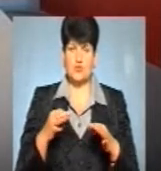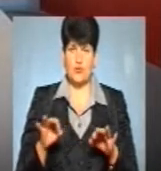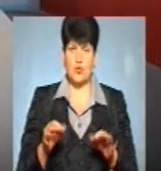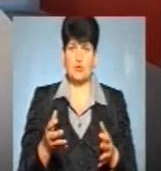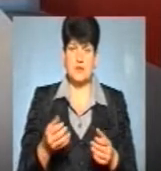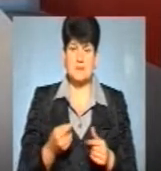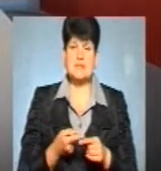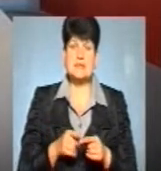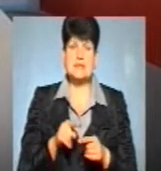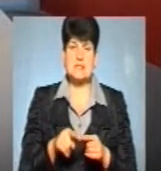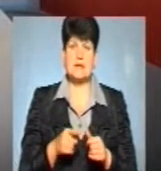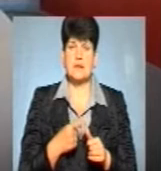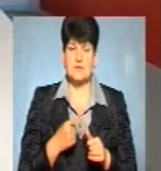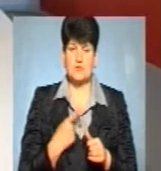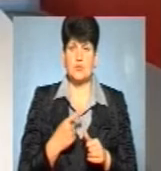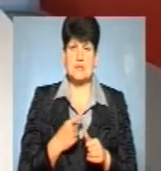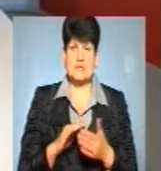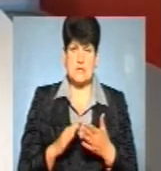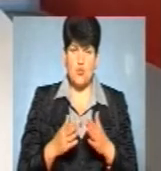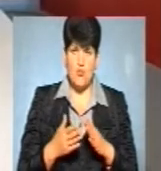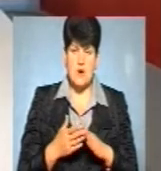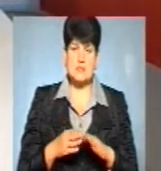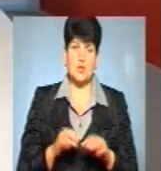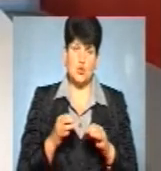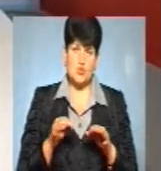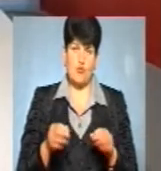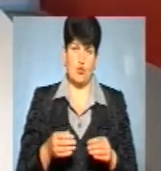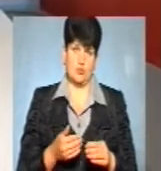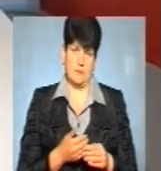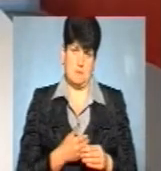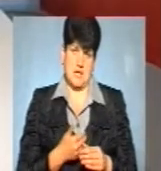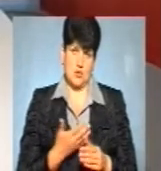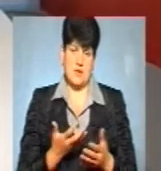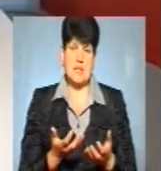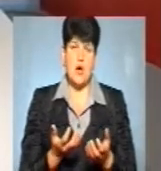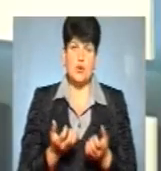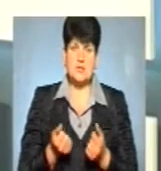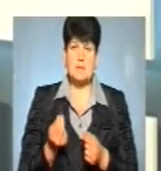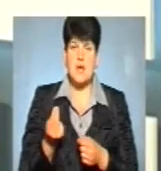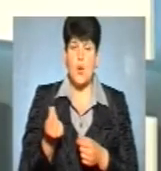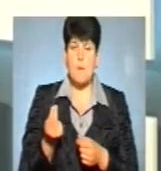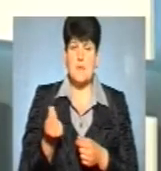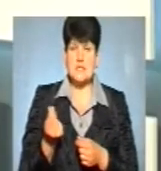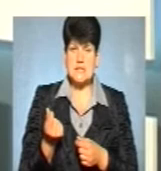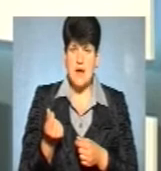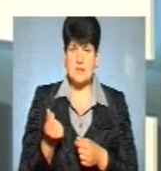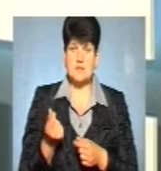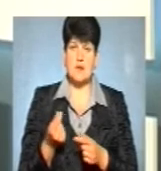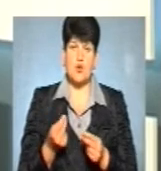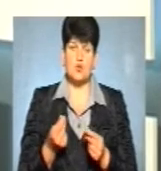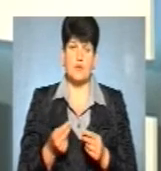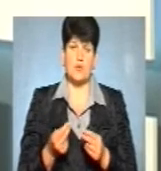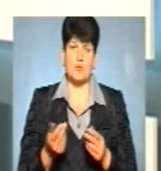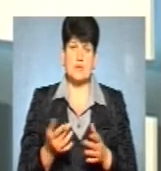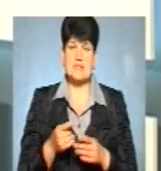статус цієї ситуації, дозволило претендувати вже на отримання компенсацій чи грошових коштів